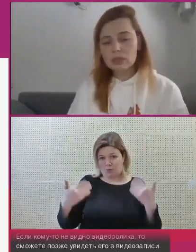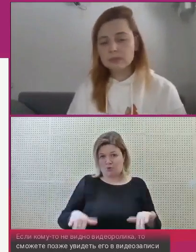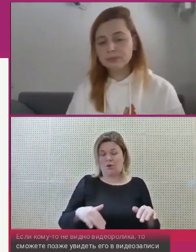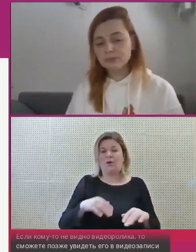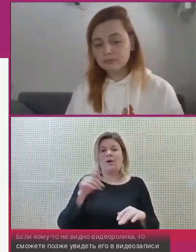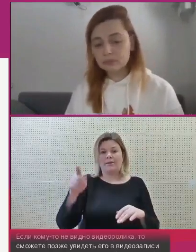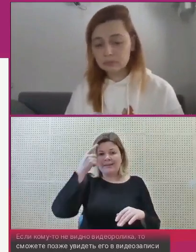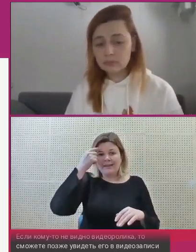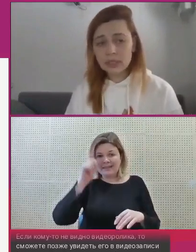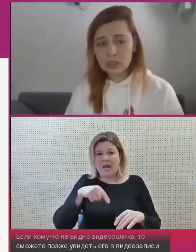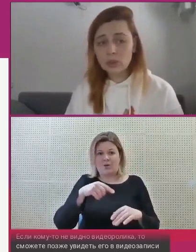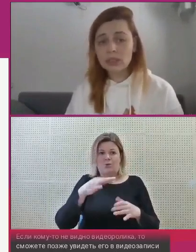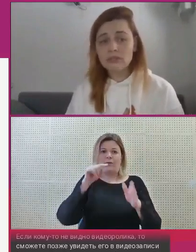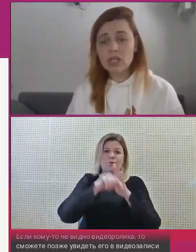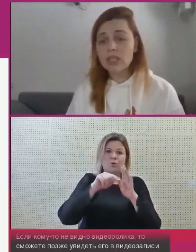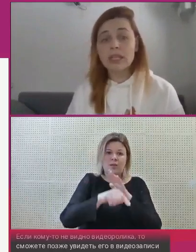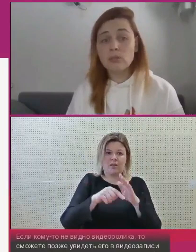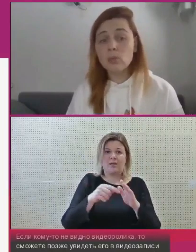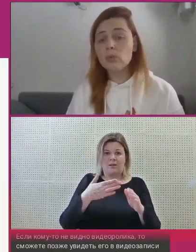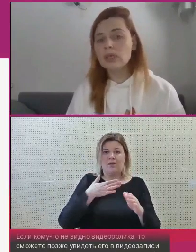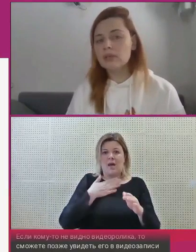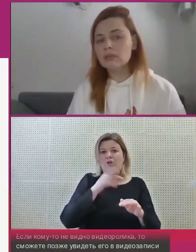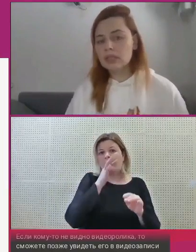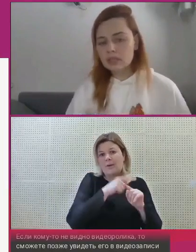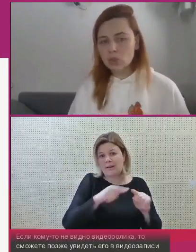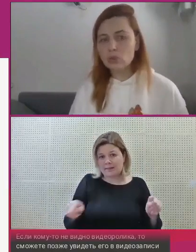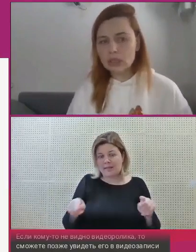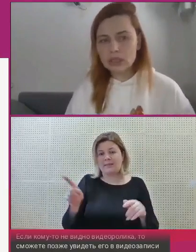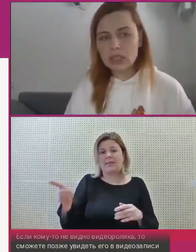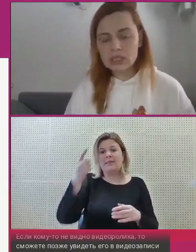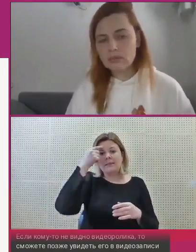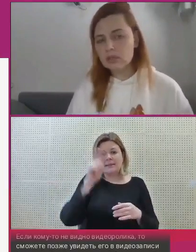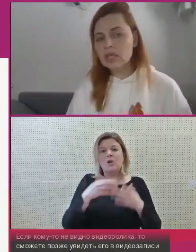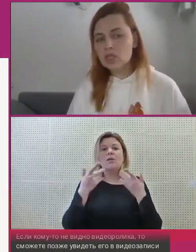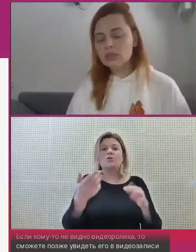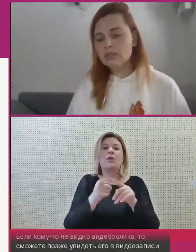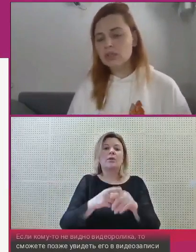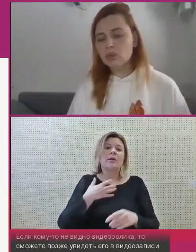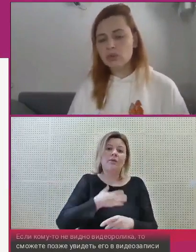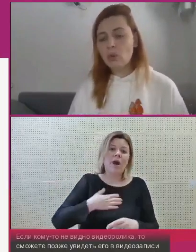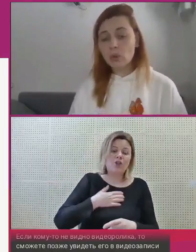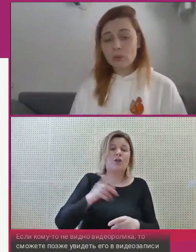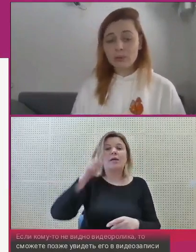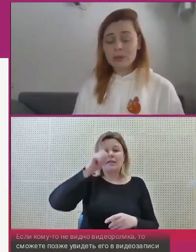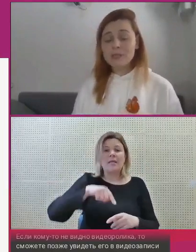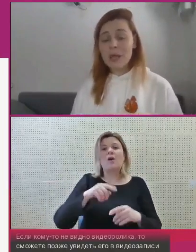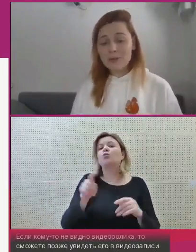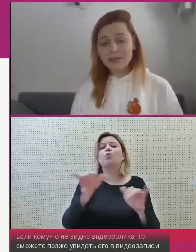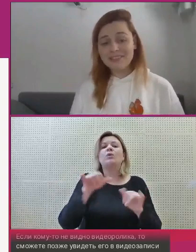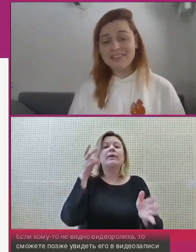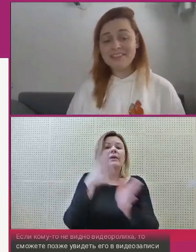знают, насколько это важно и кому, и на что идут эти средства. Также волонтеры могут,